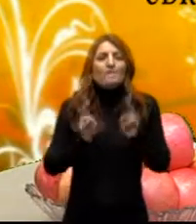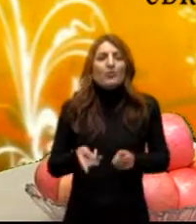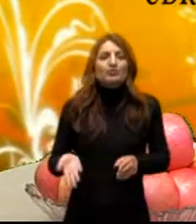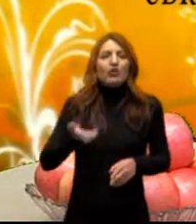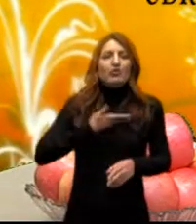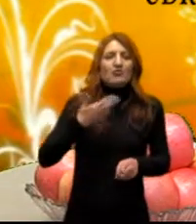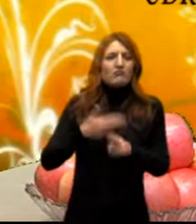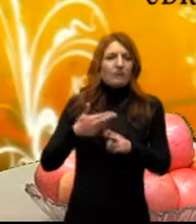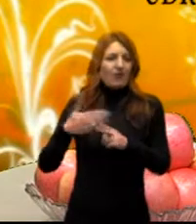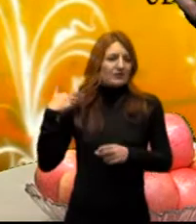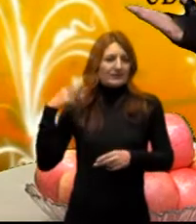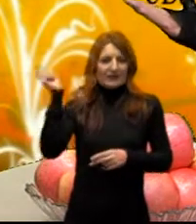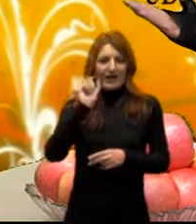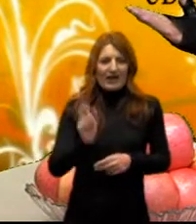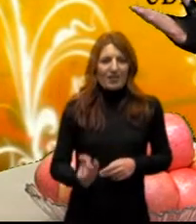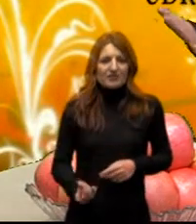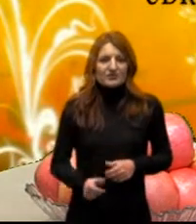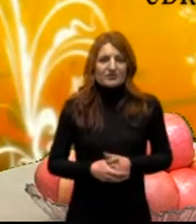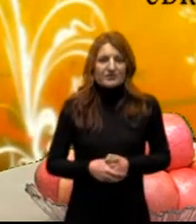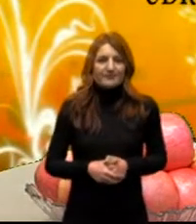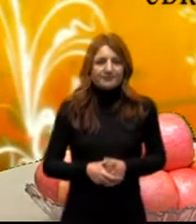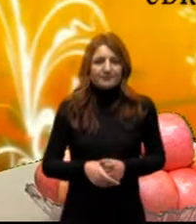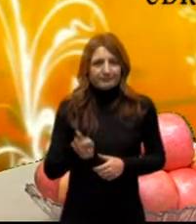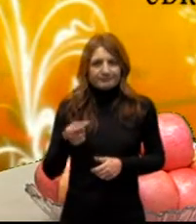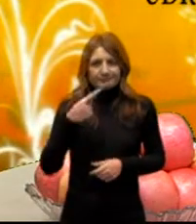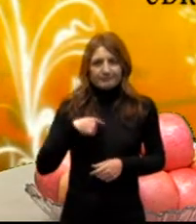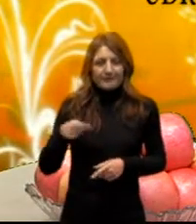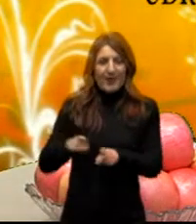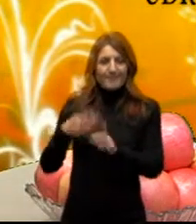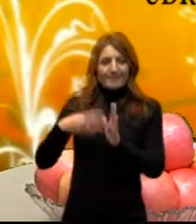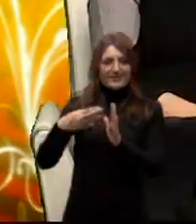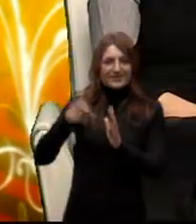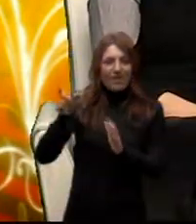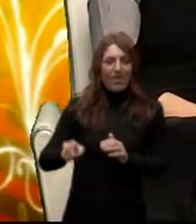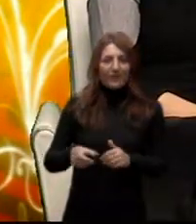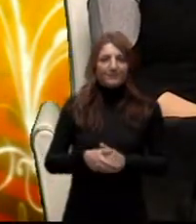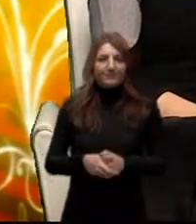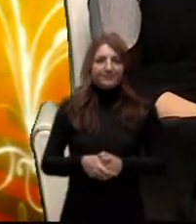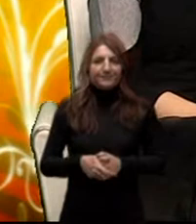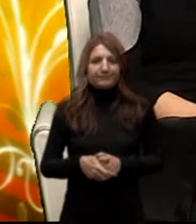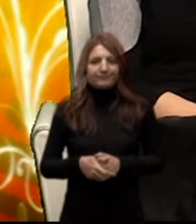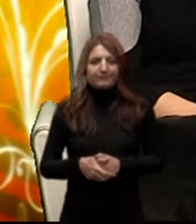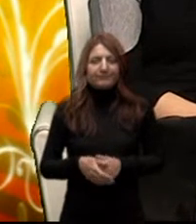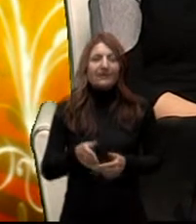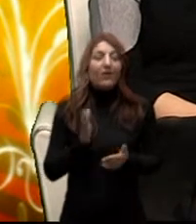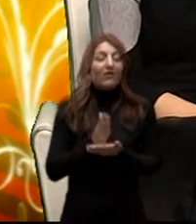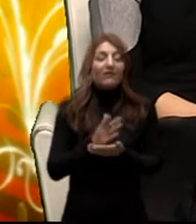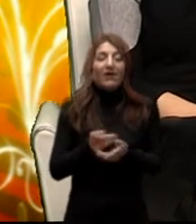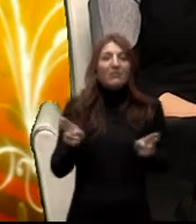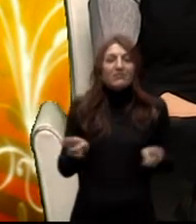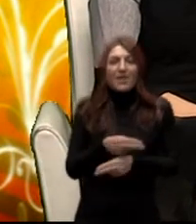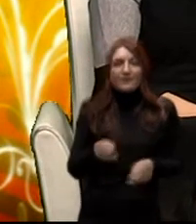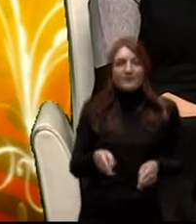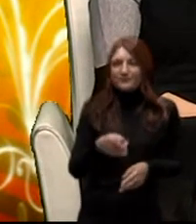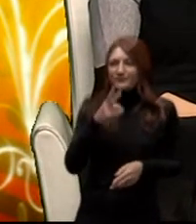naše kralježnice? Evo, hoćete mi vi prva kao psiholog? Pa tako što je u stvari svaka nemogućnost suočavanja